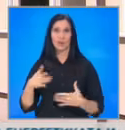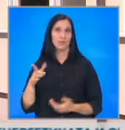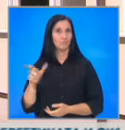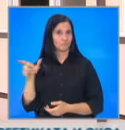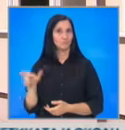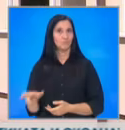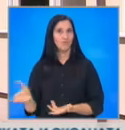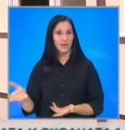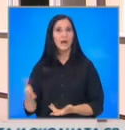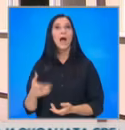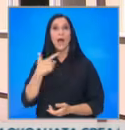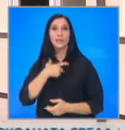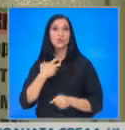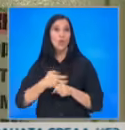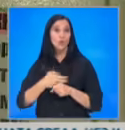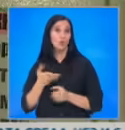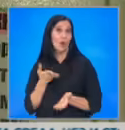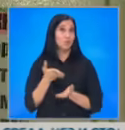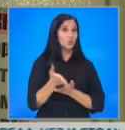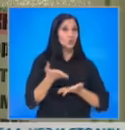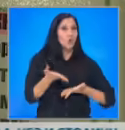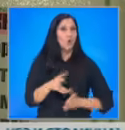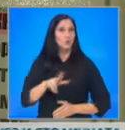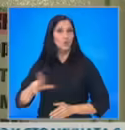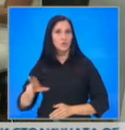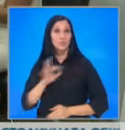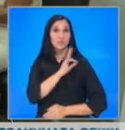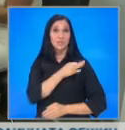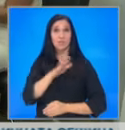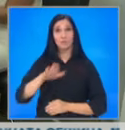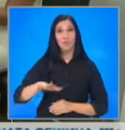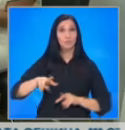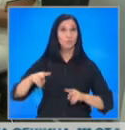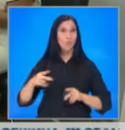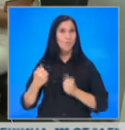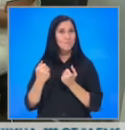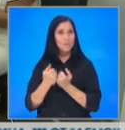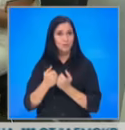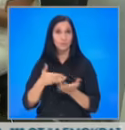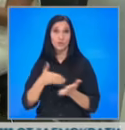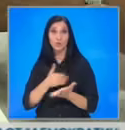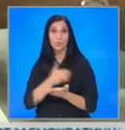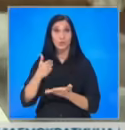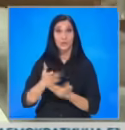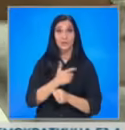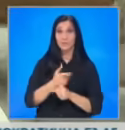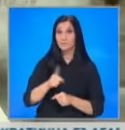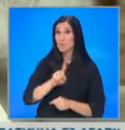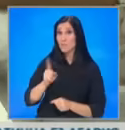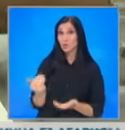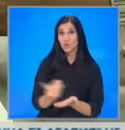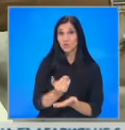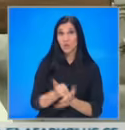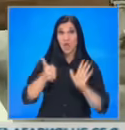пациента. Всъщност личният лекар е насочил родителите да вакцинират детето си на друго място. Причината – в последните седмици не може да